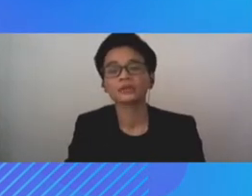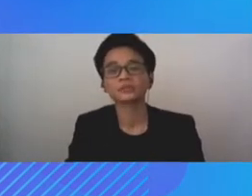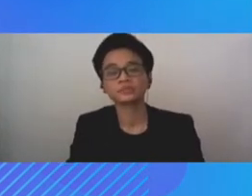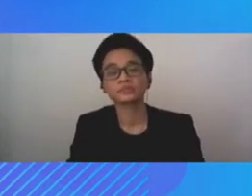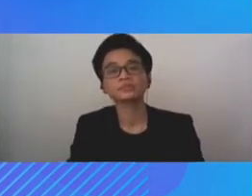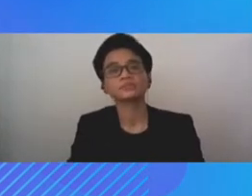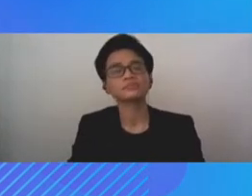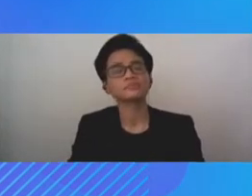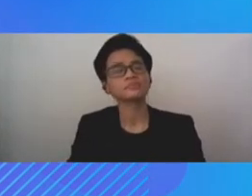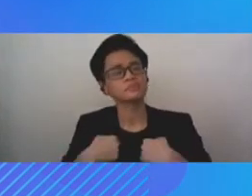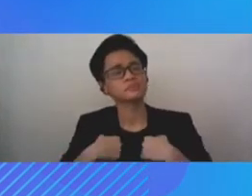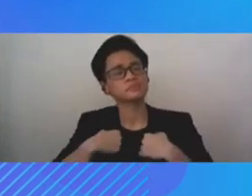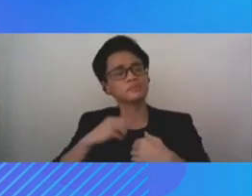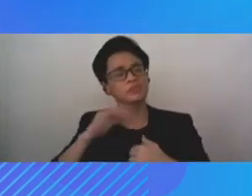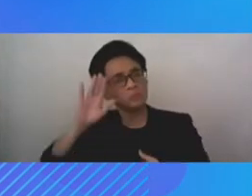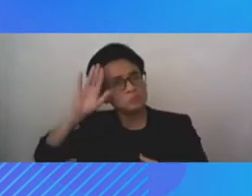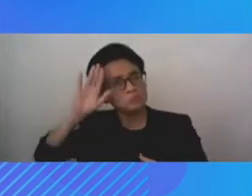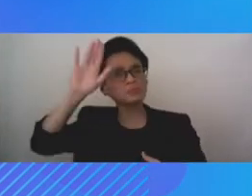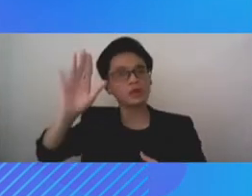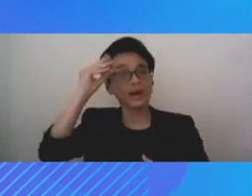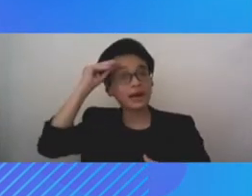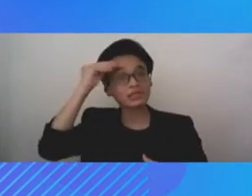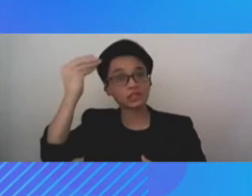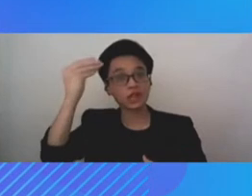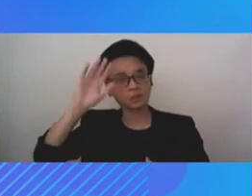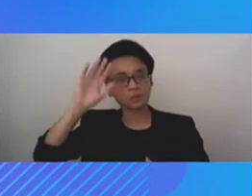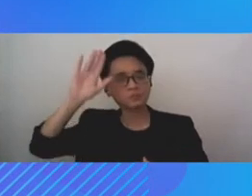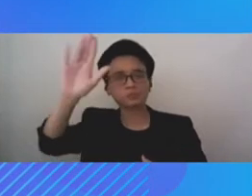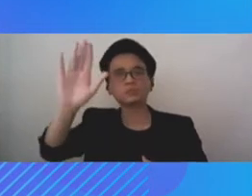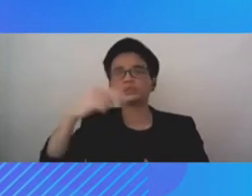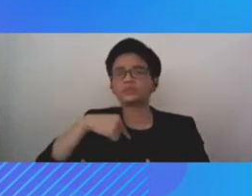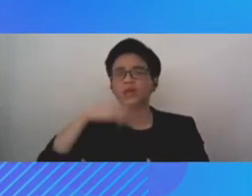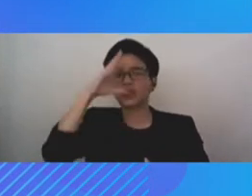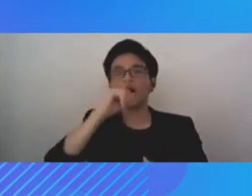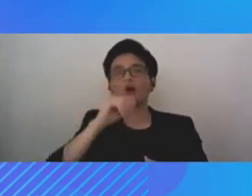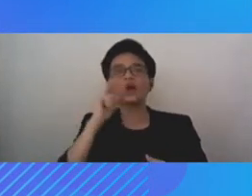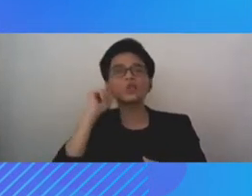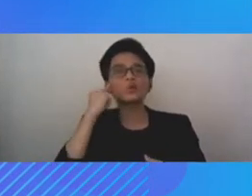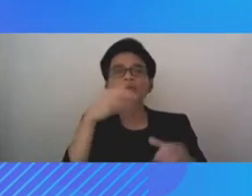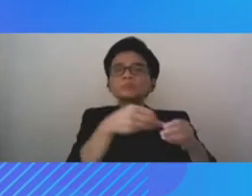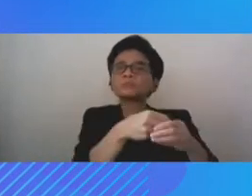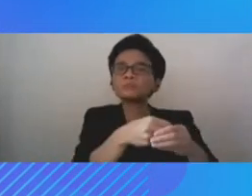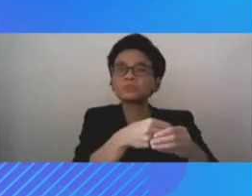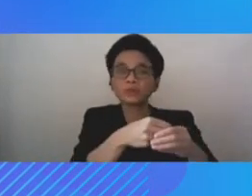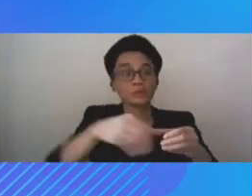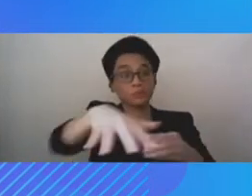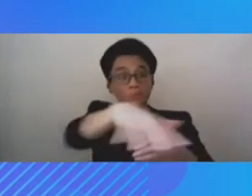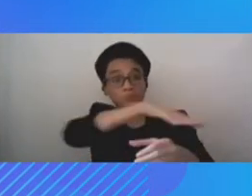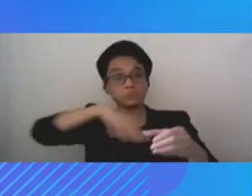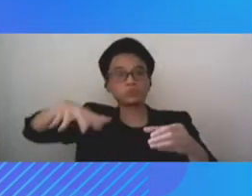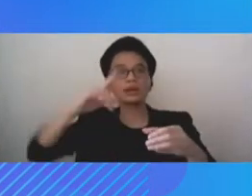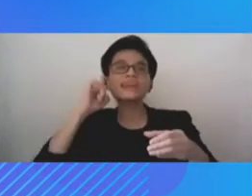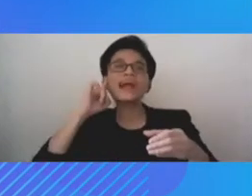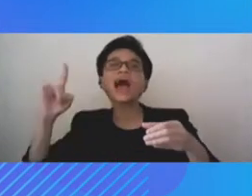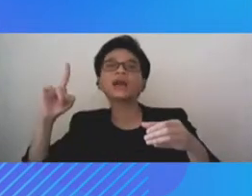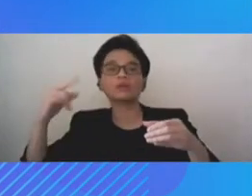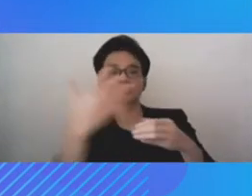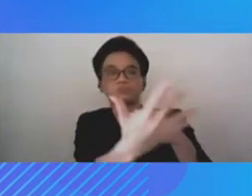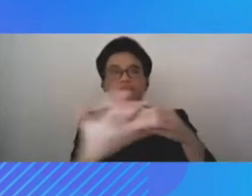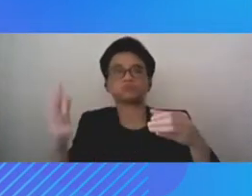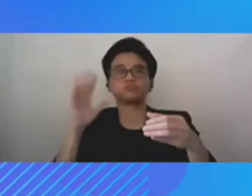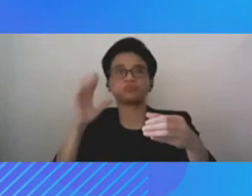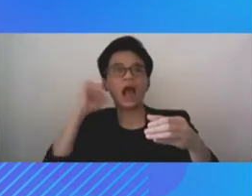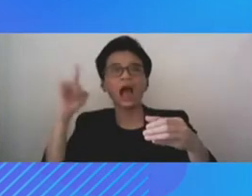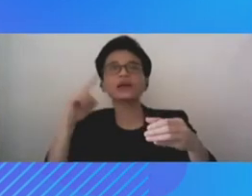masa depan, saya tahu saya tuli itu minoritas gitu. Mayoritas adalah masyarakat dengar gitu. Jadi yang harus